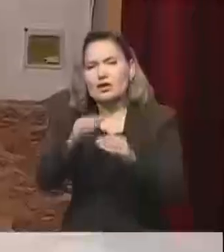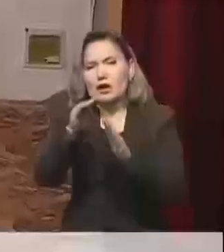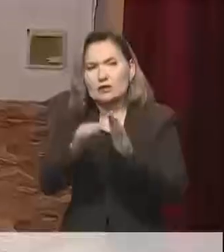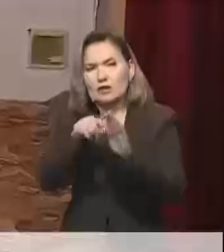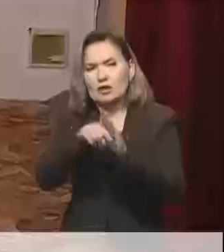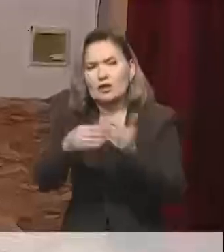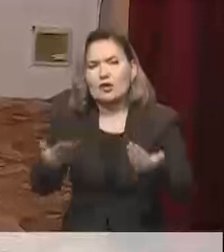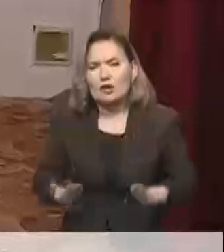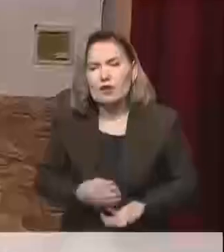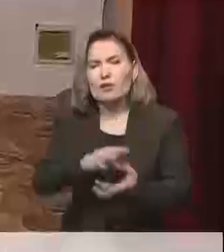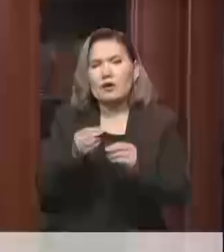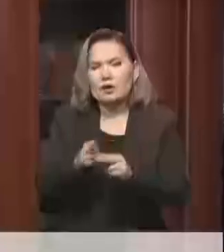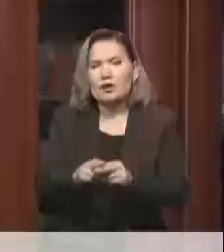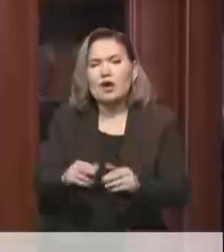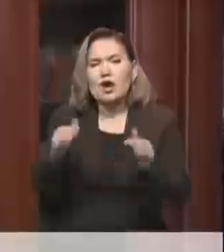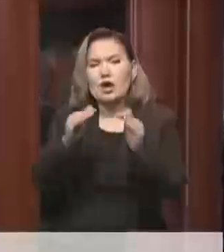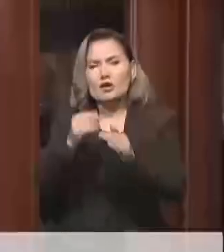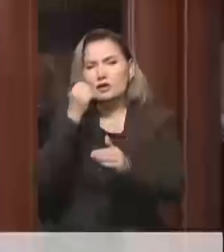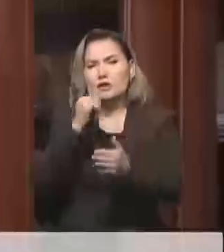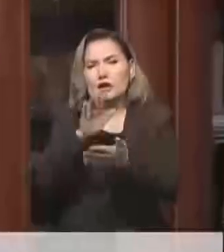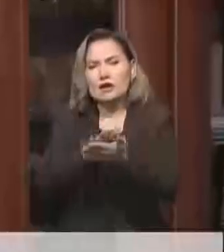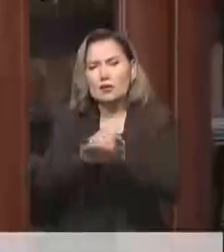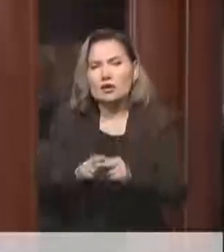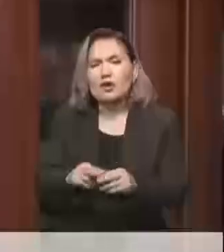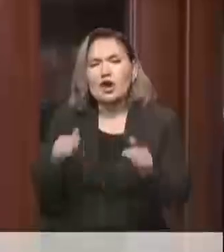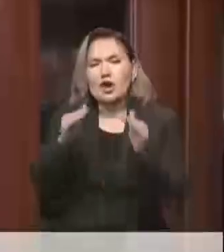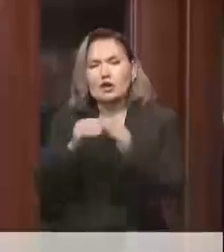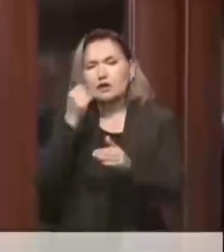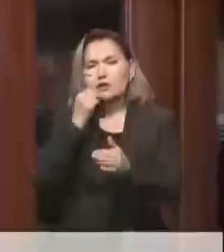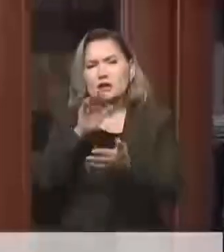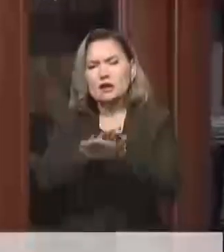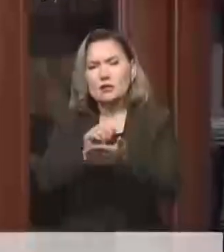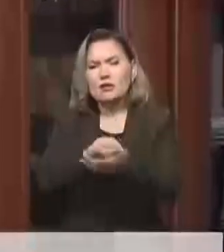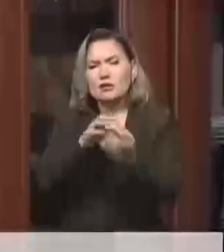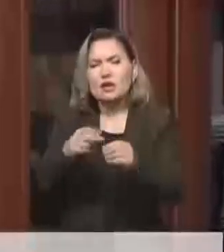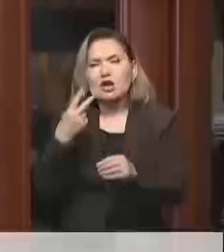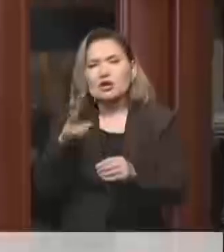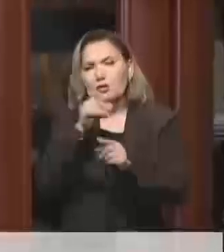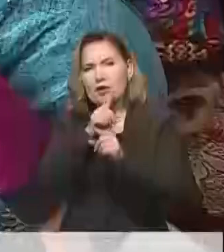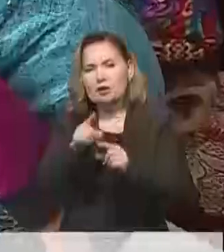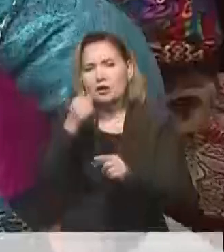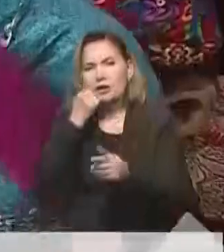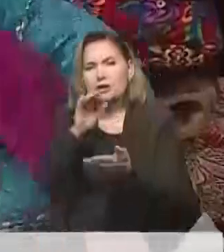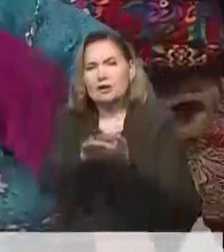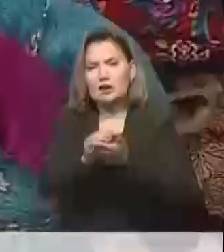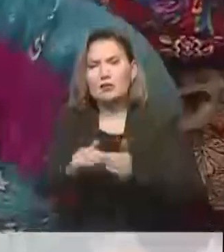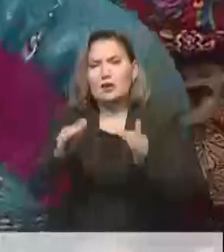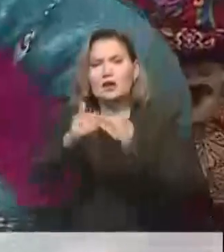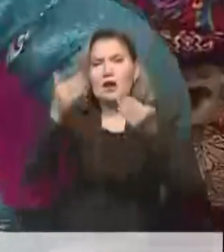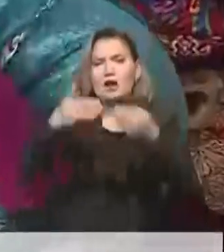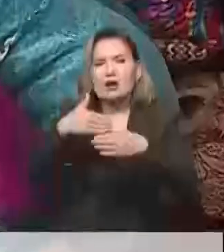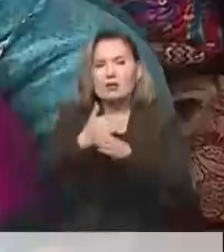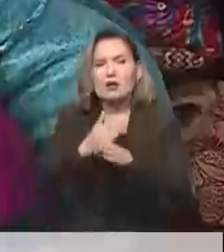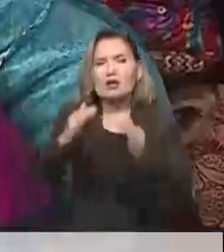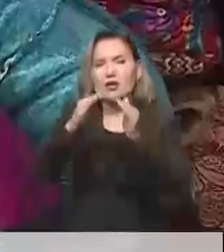мәжбір. Бұл ғимаратта мұндай үйдің бірнешеуі бар. 20 жыл бұрын апатты деп танылған нысанның қабырғасы сөгіліп, шатыры тесілген. Жылыту